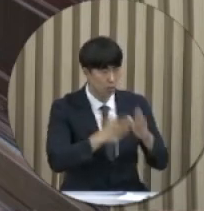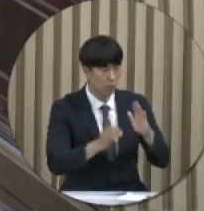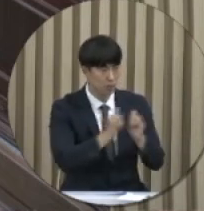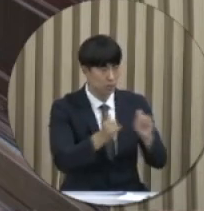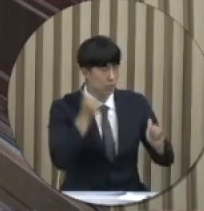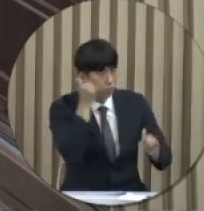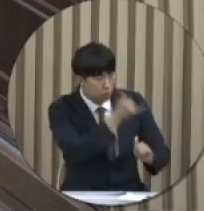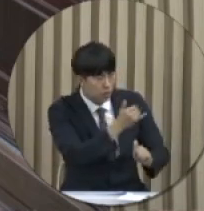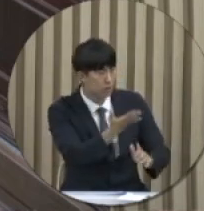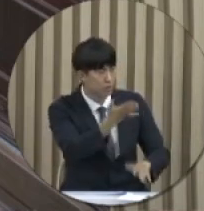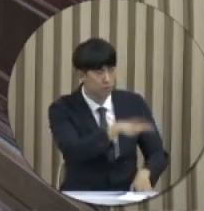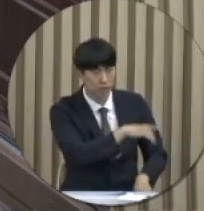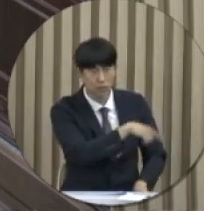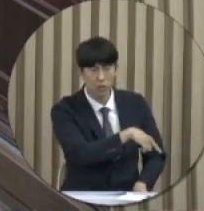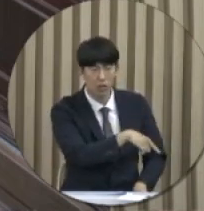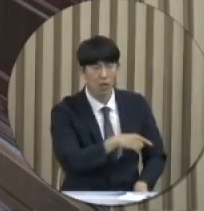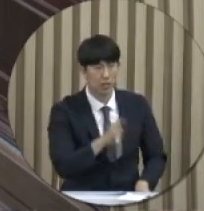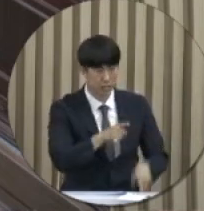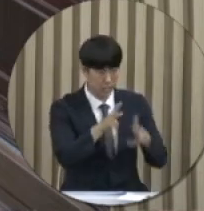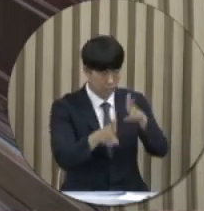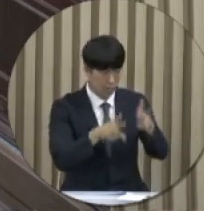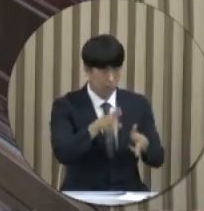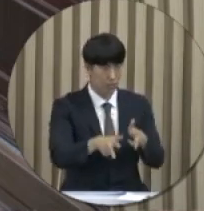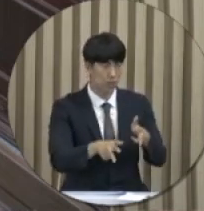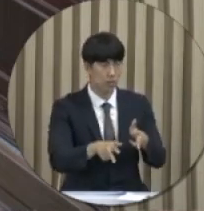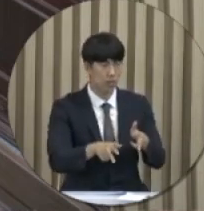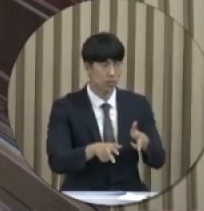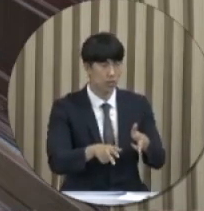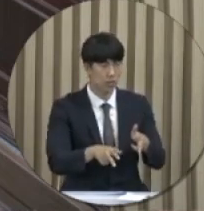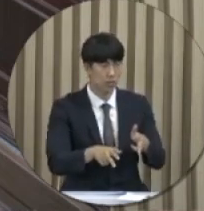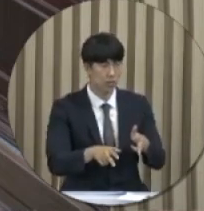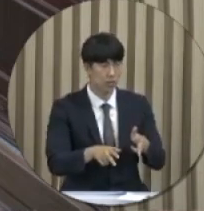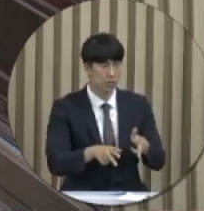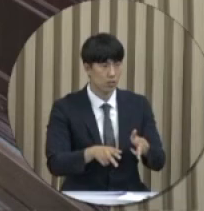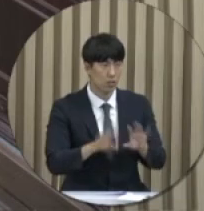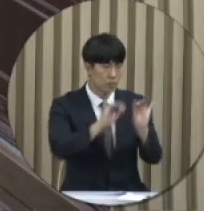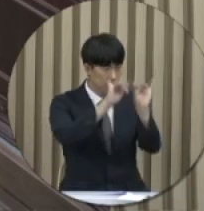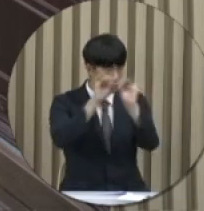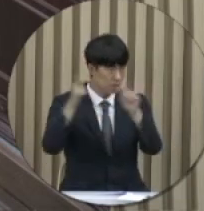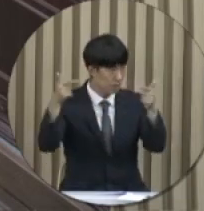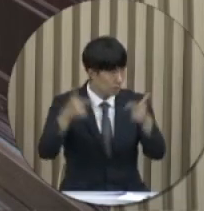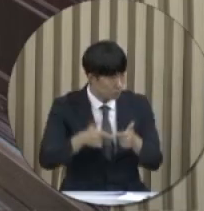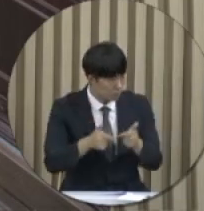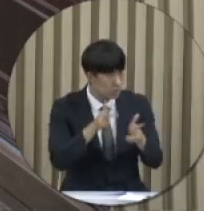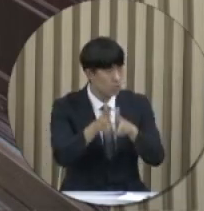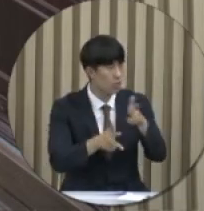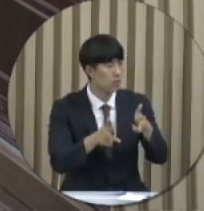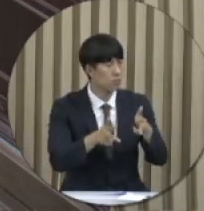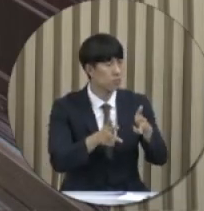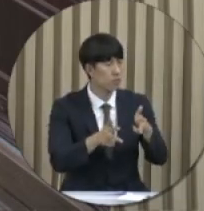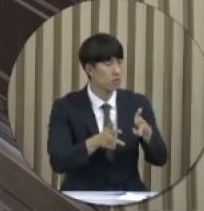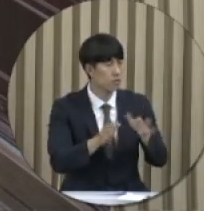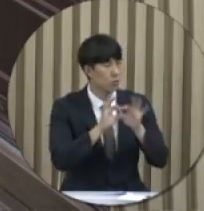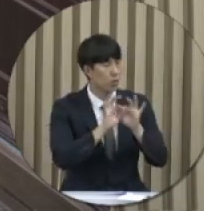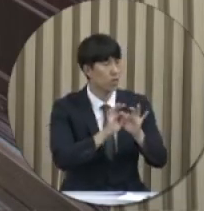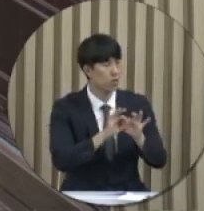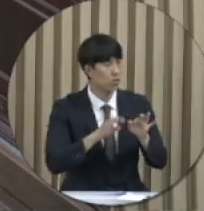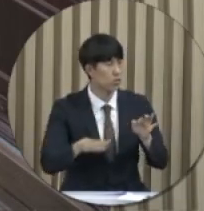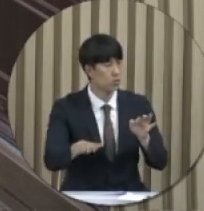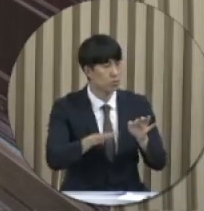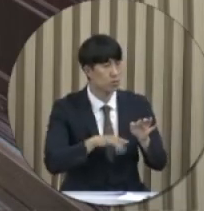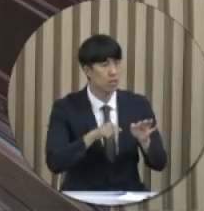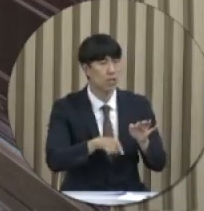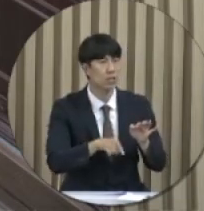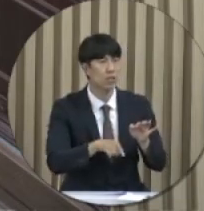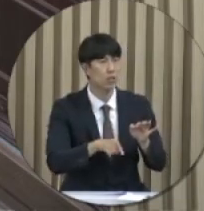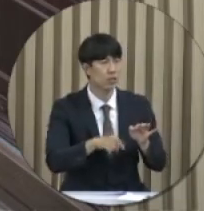때는 이 사업이 본인들 도시숲 관련해서 미세먼지 저감 도시숲 사업에서 본인들이 사업을 하다가 이거를